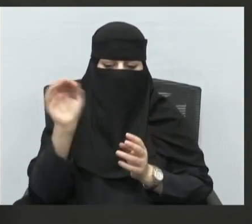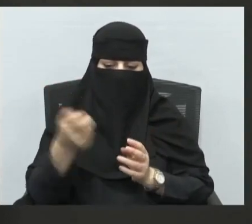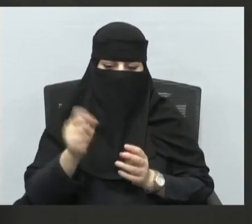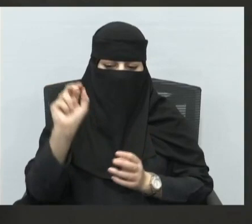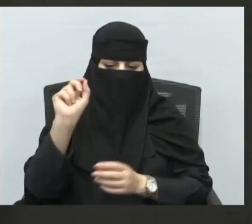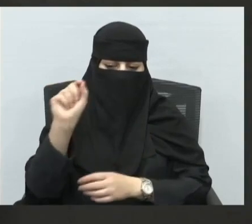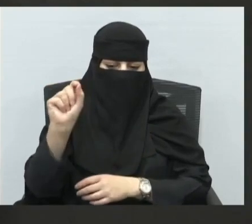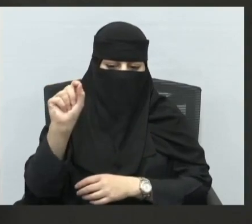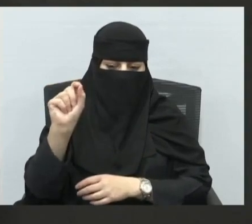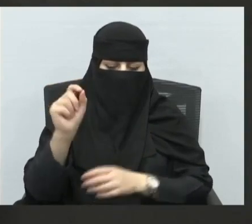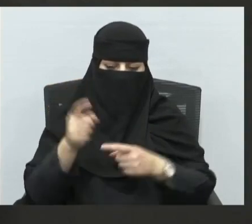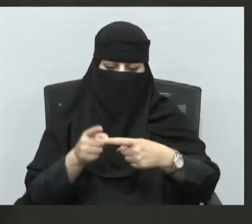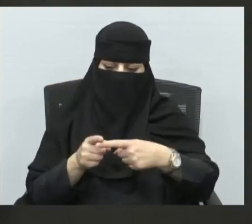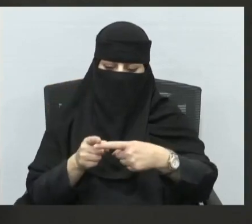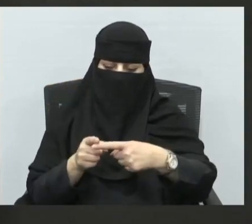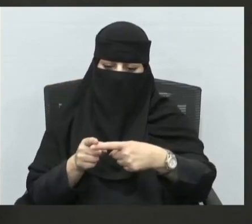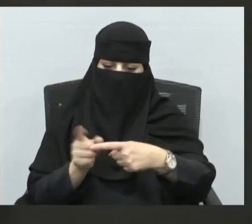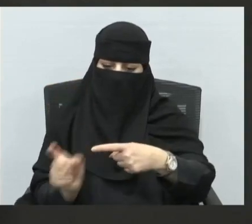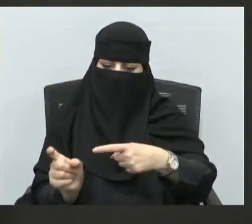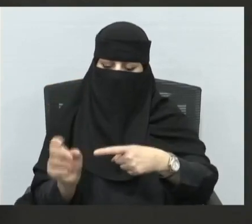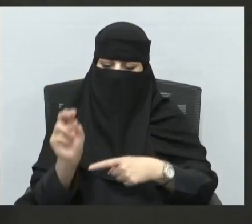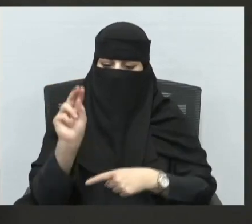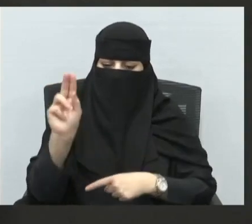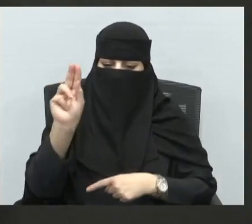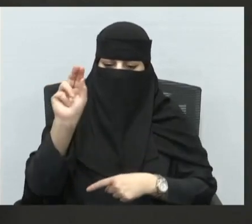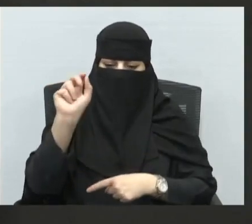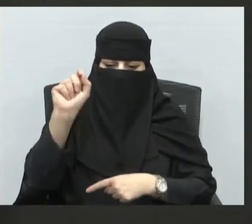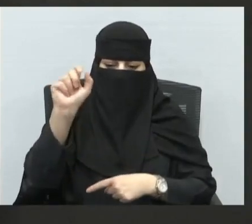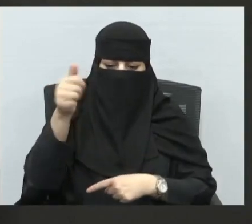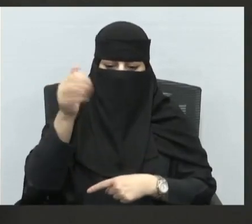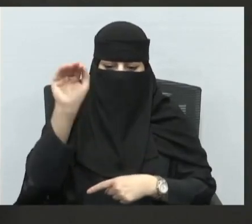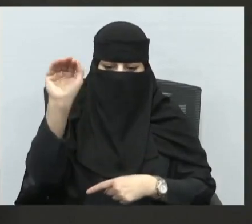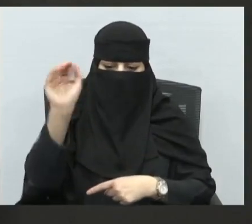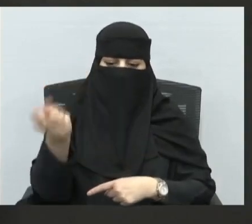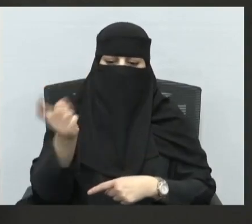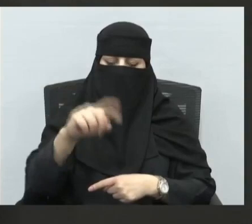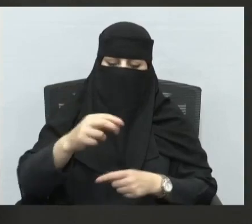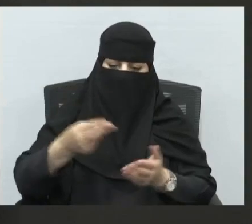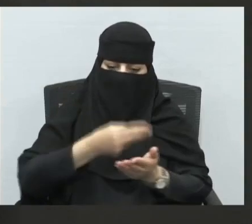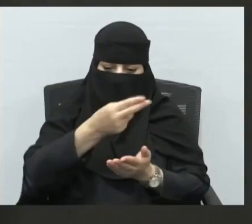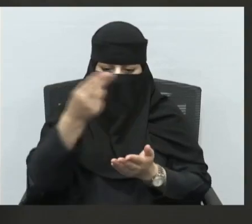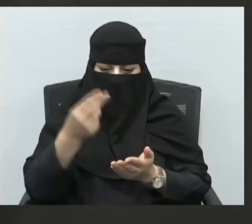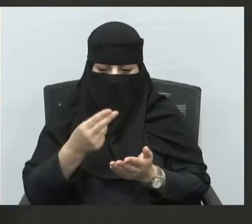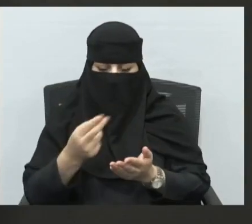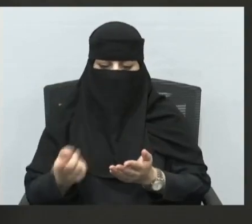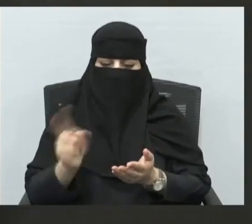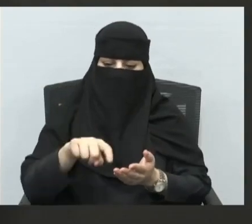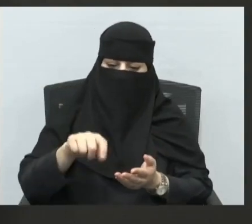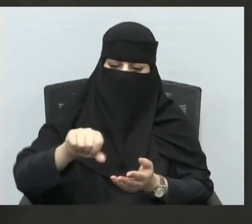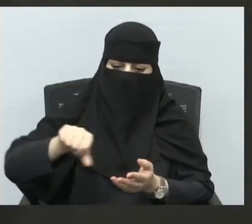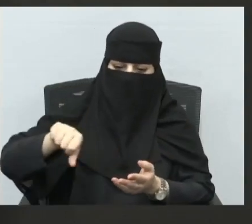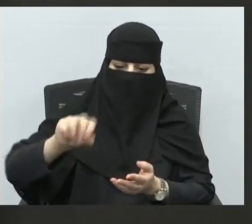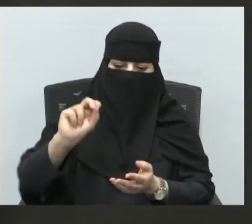اليوم اول حرف من كلمه تفاح ايضا لابد انها ترسم فواكه اخرى